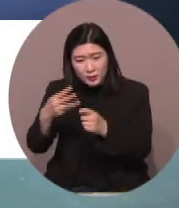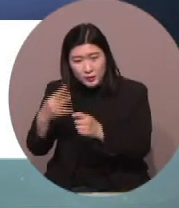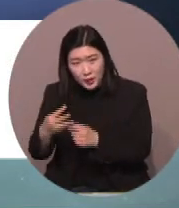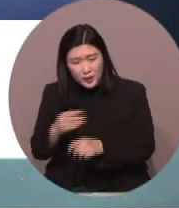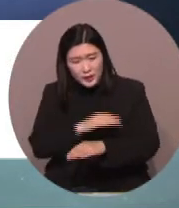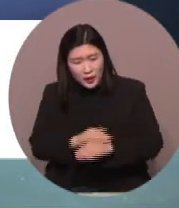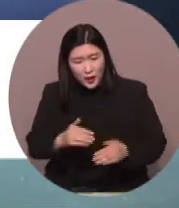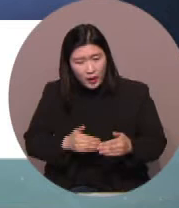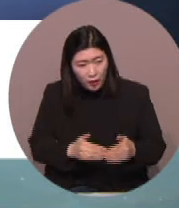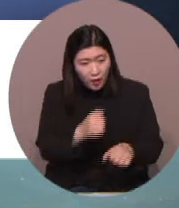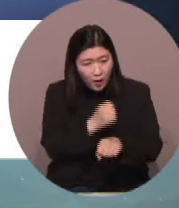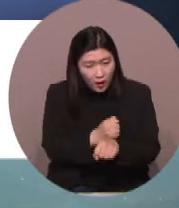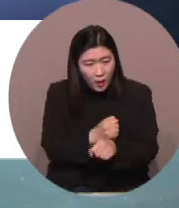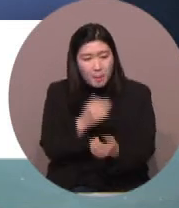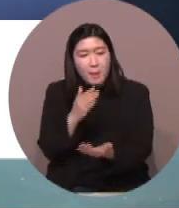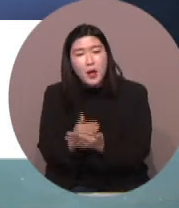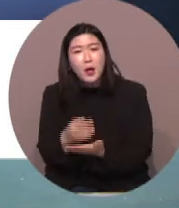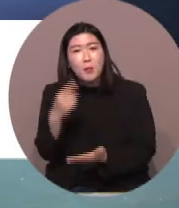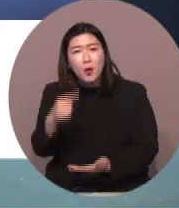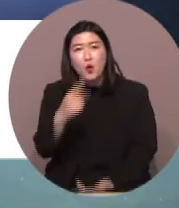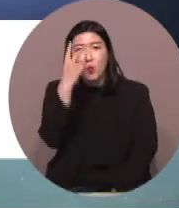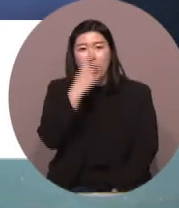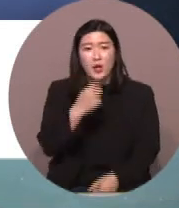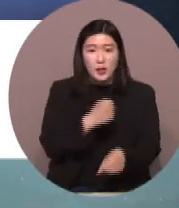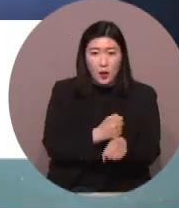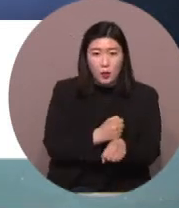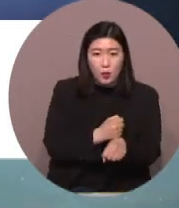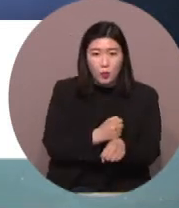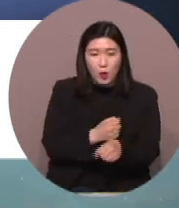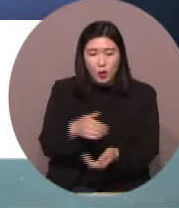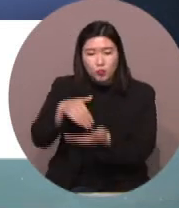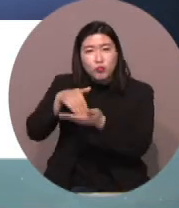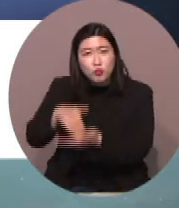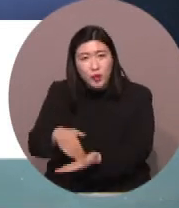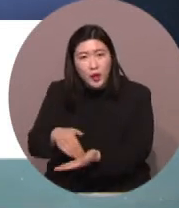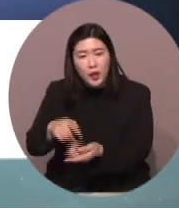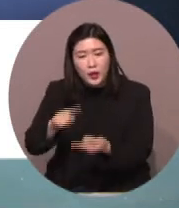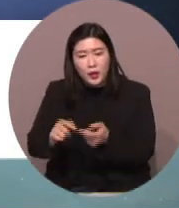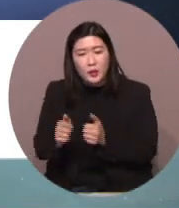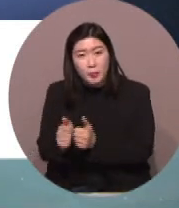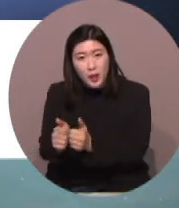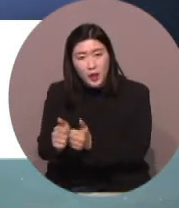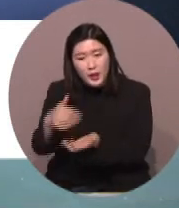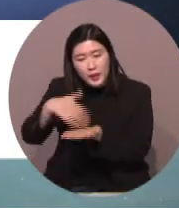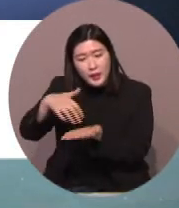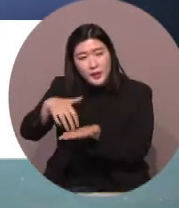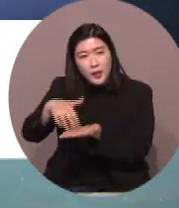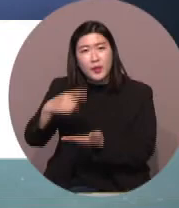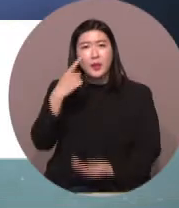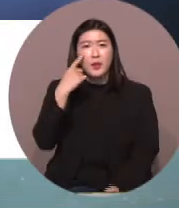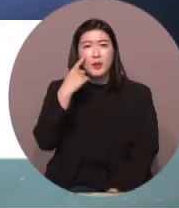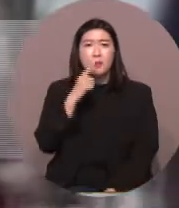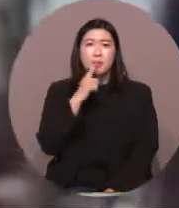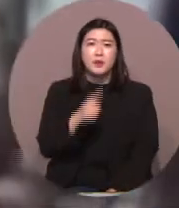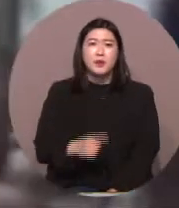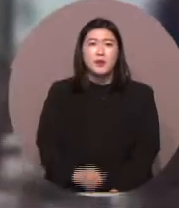보고요. 그다음에 그에 따라서 하중에 대한 영향도가 어느 정도 있는지를 다시 한번 재검토해가지고.